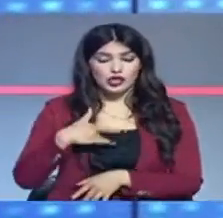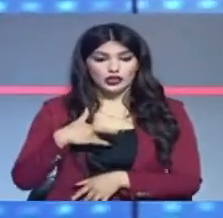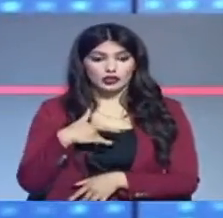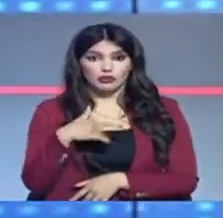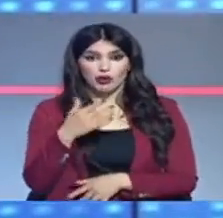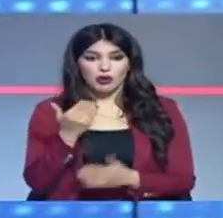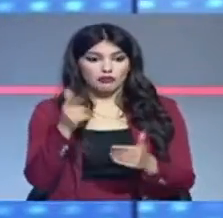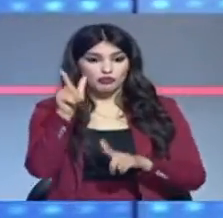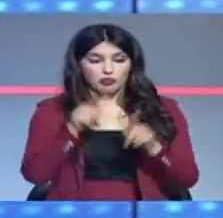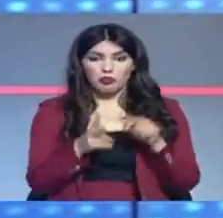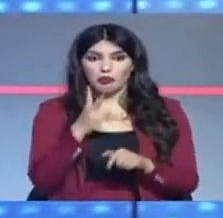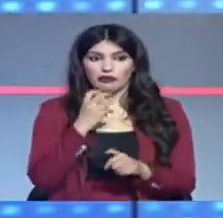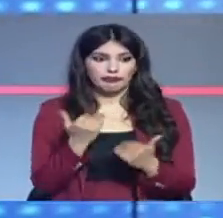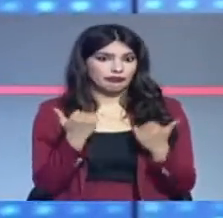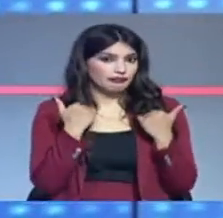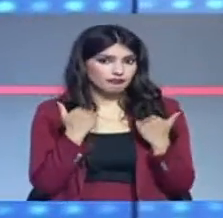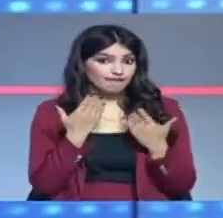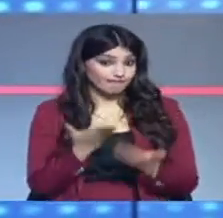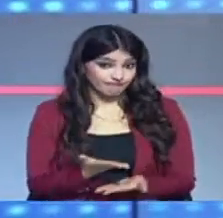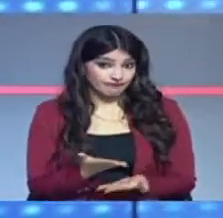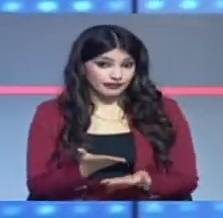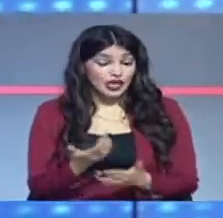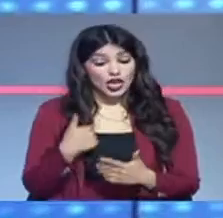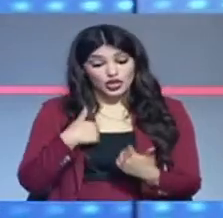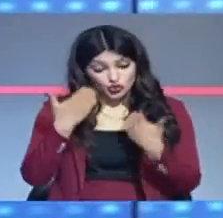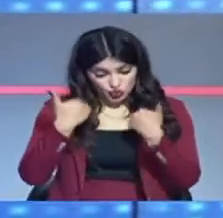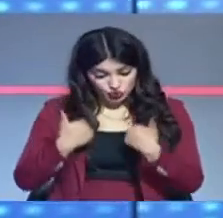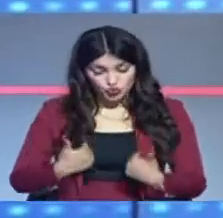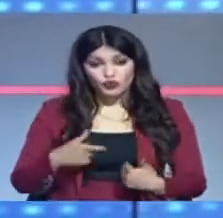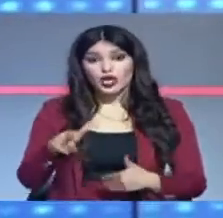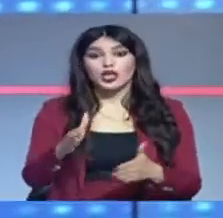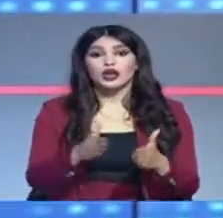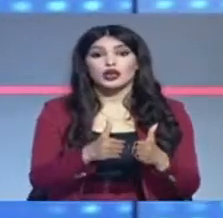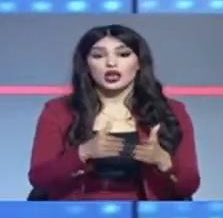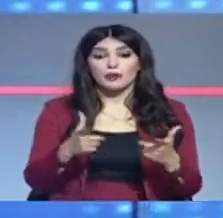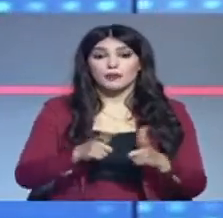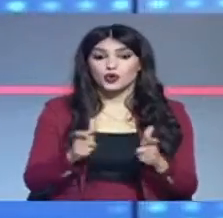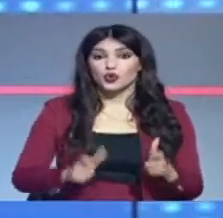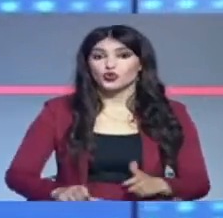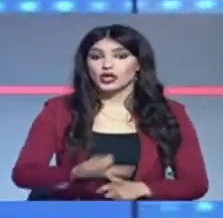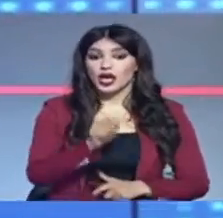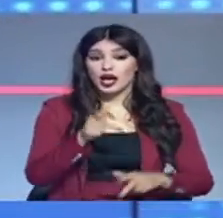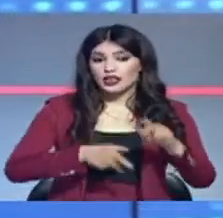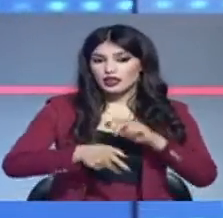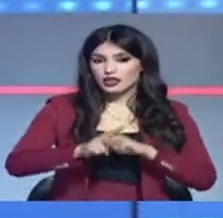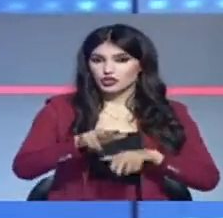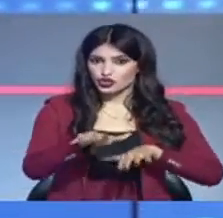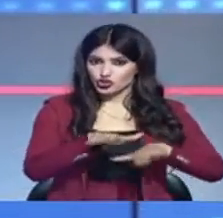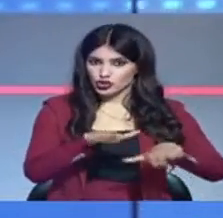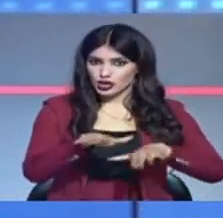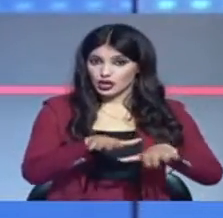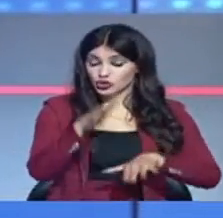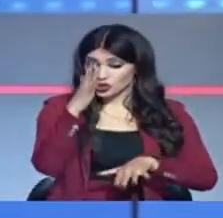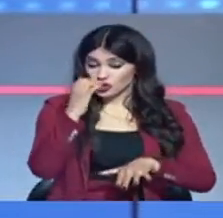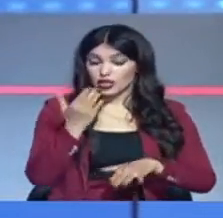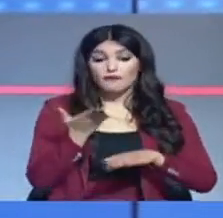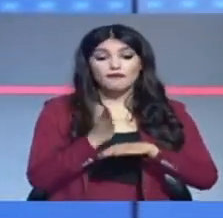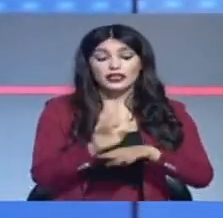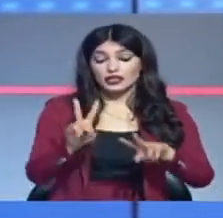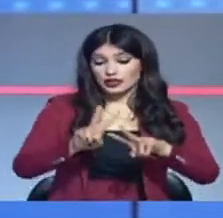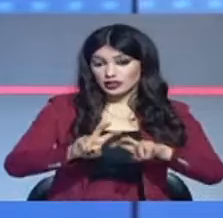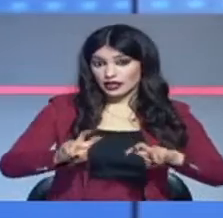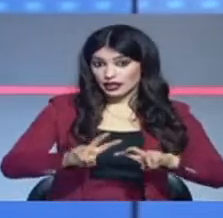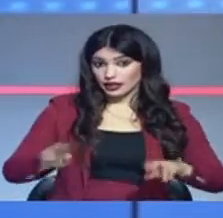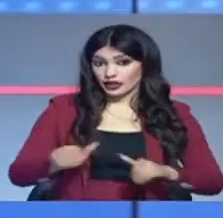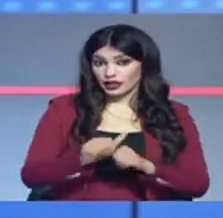مهدده ال ال في تقديري المطلوب السيد رئيس الحكومه اكثر من هذا بكثير والمطلوب كذلك فتح تحقيق عدلي